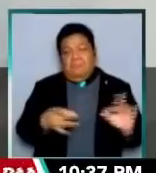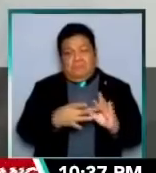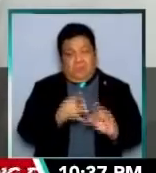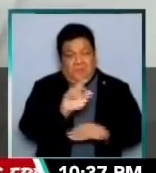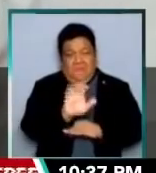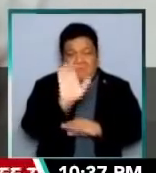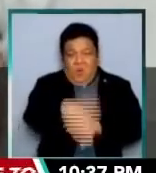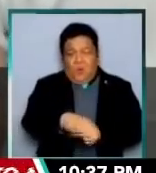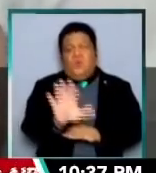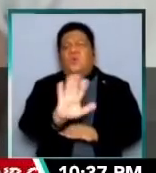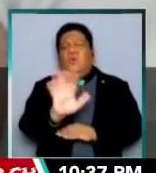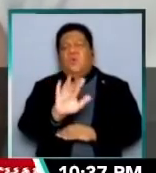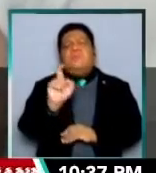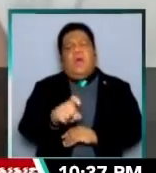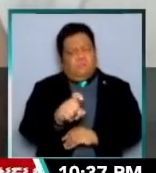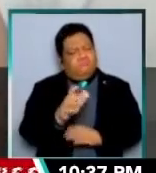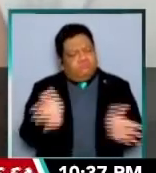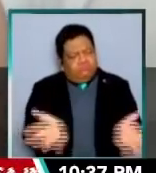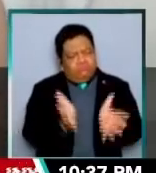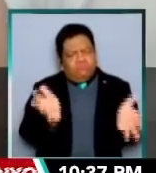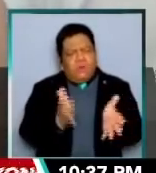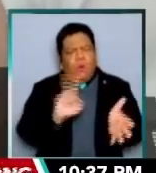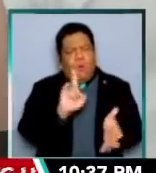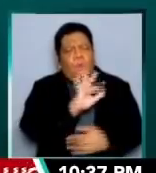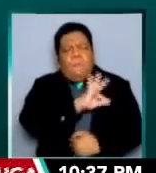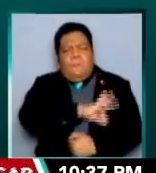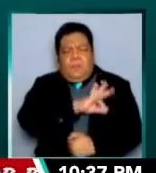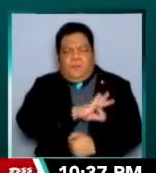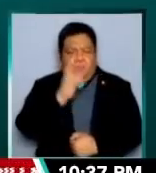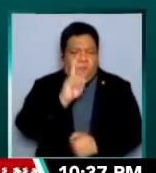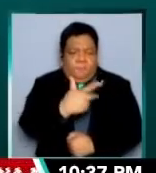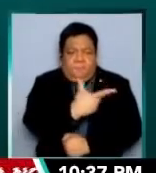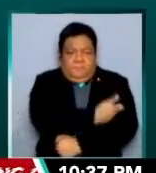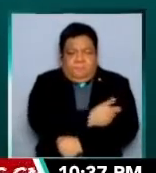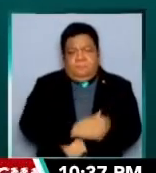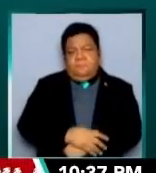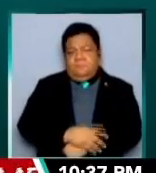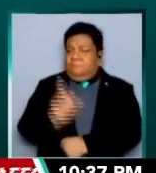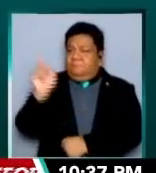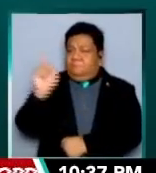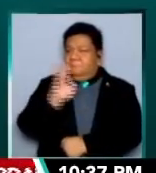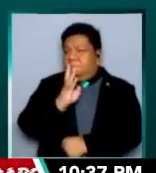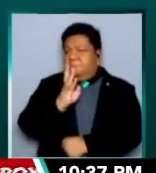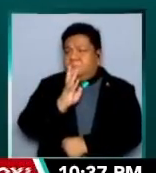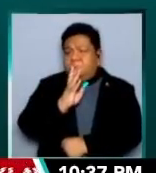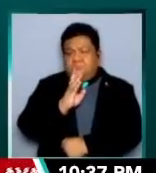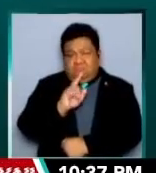dapat kumbinsihin lang sila sa kabutihang naidudulot ng bakuna. Hindi yung pag hindi ka